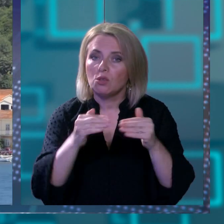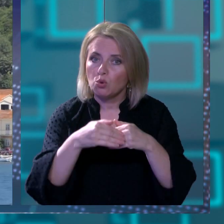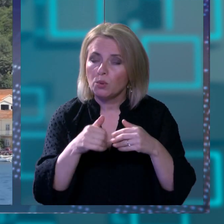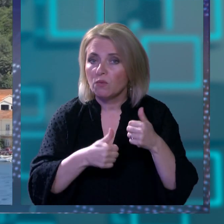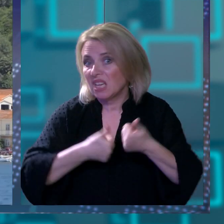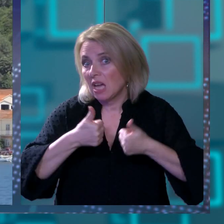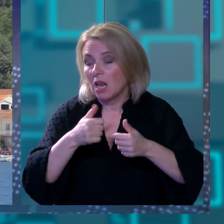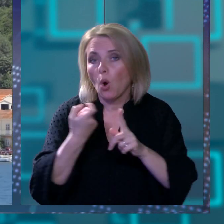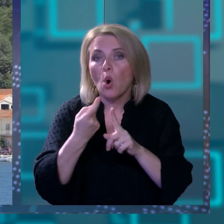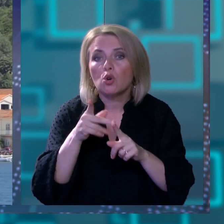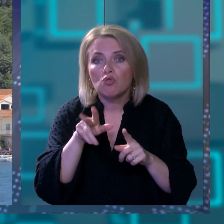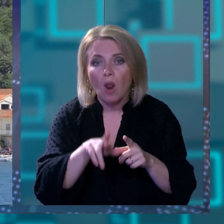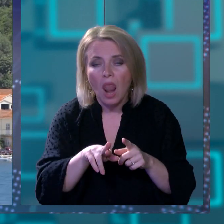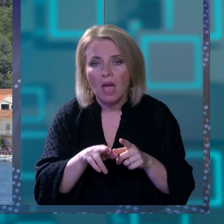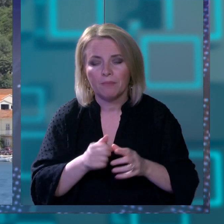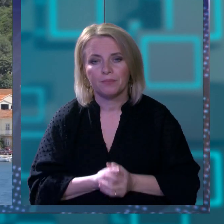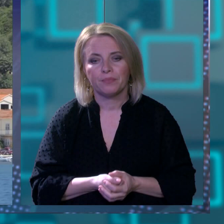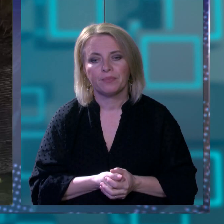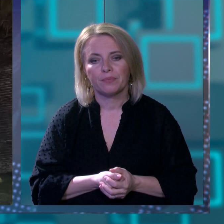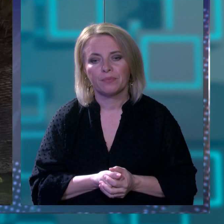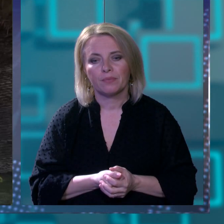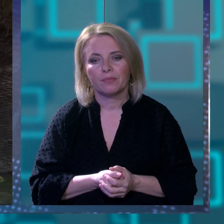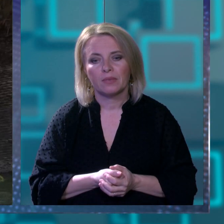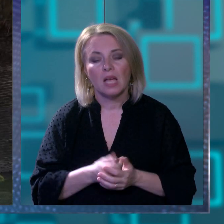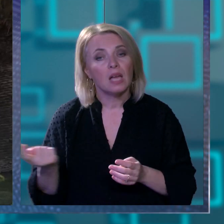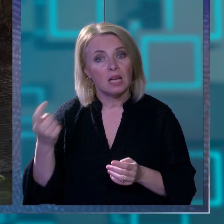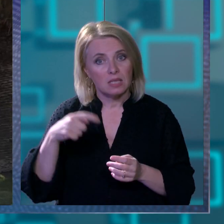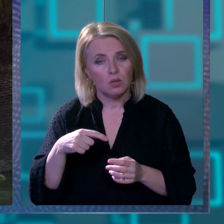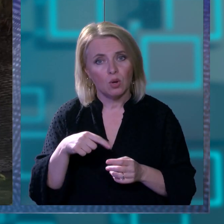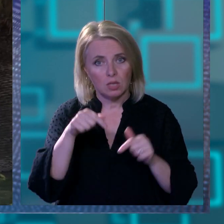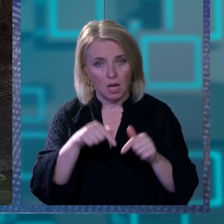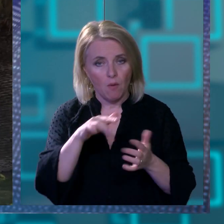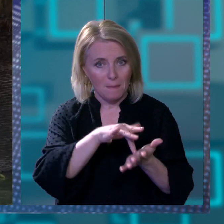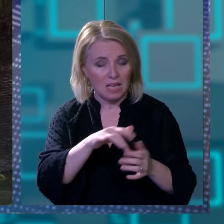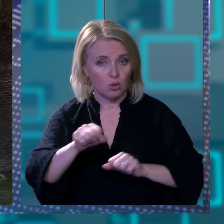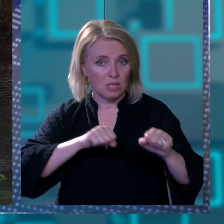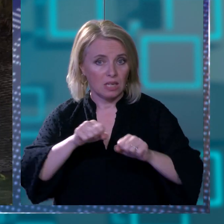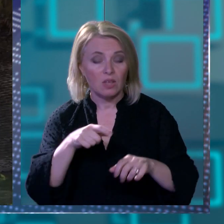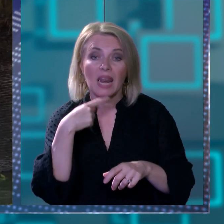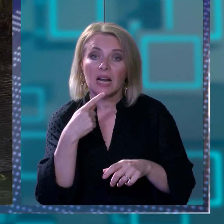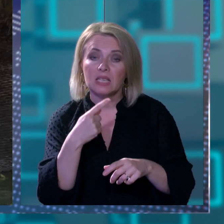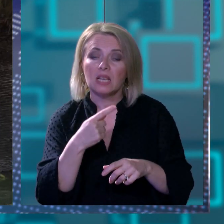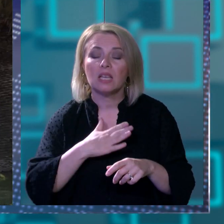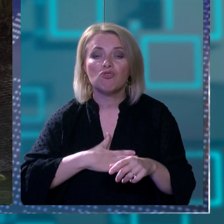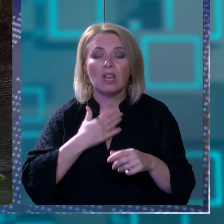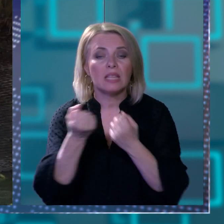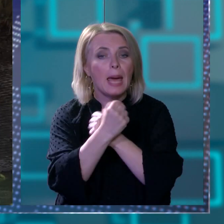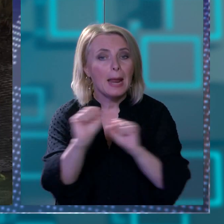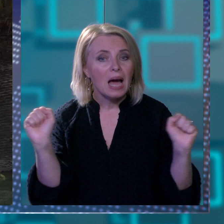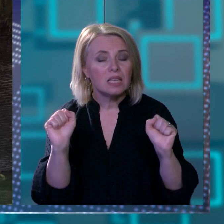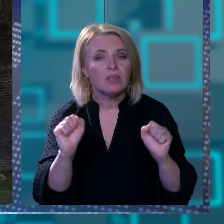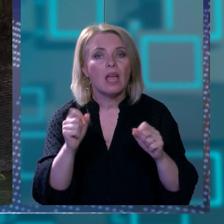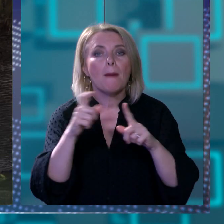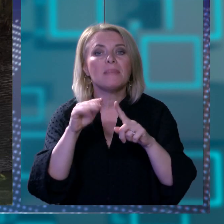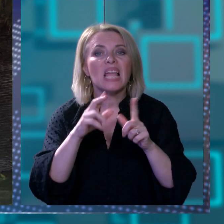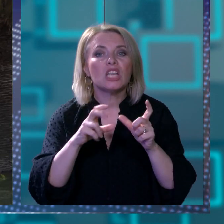Korčule i vrlo koristi našu županiju. Kad ste dolazili na samu poziciju direktora, rekli ste da želite malo više razviti taj Pelješac,